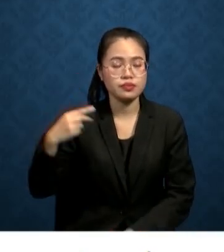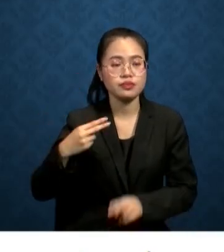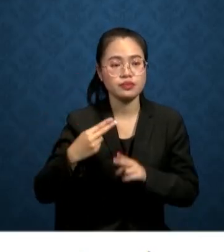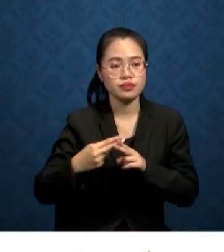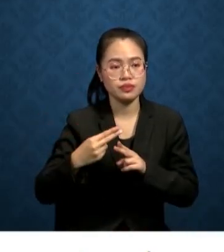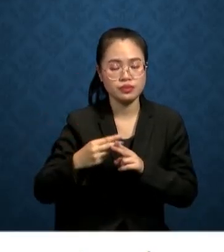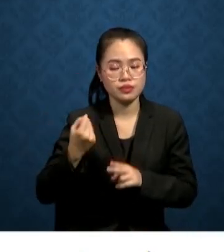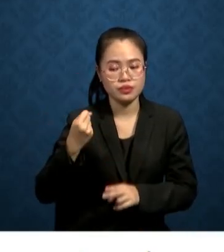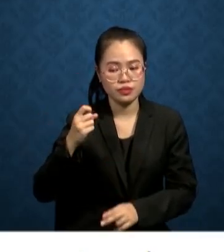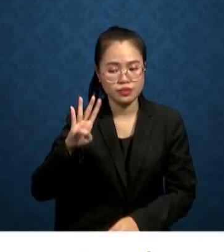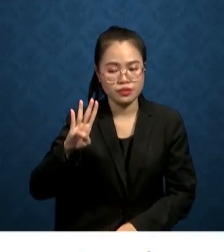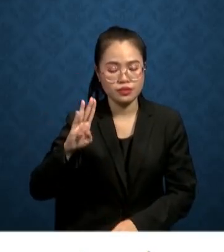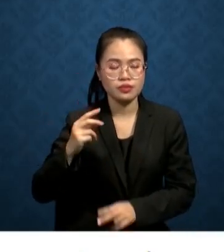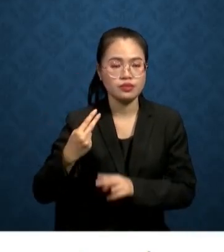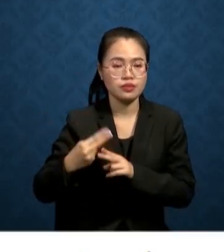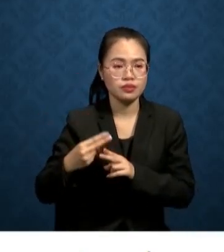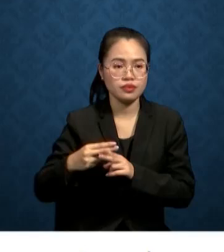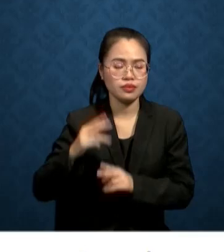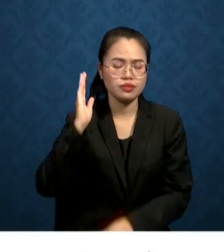พจนานนท์